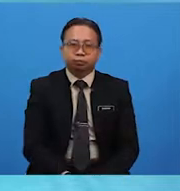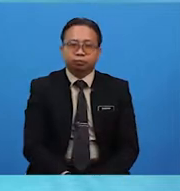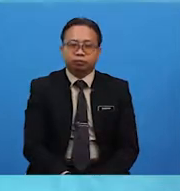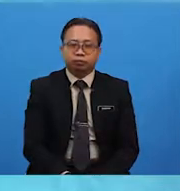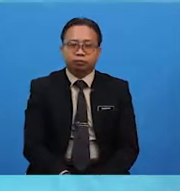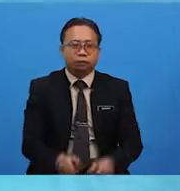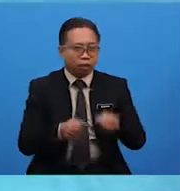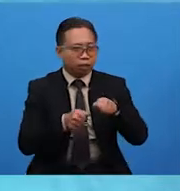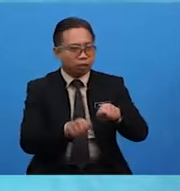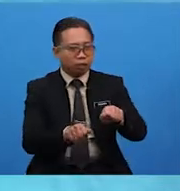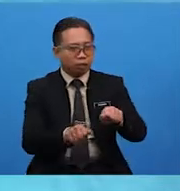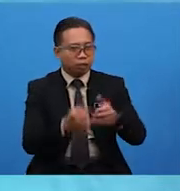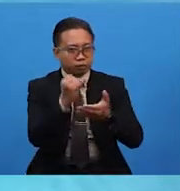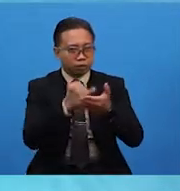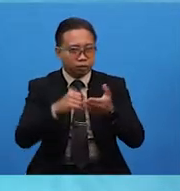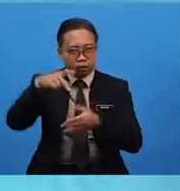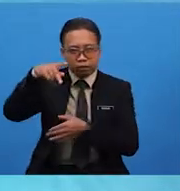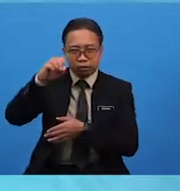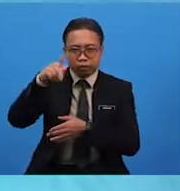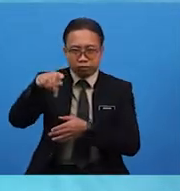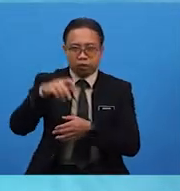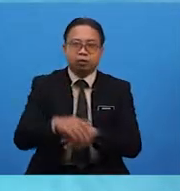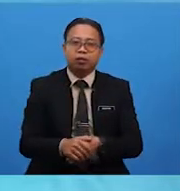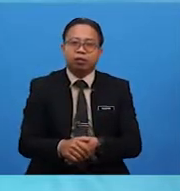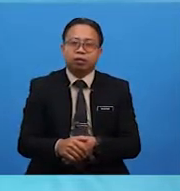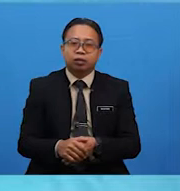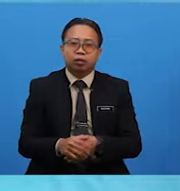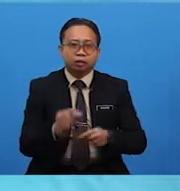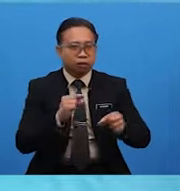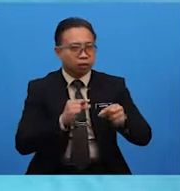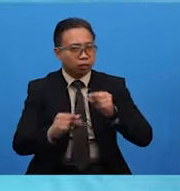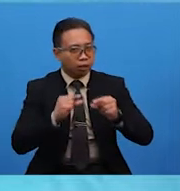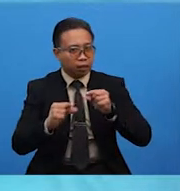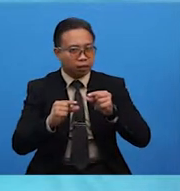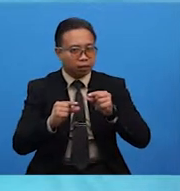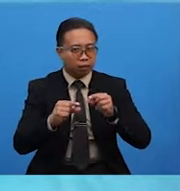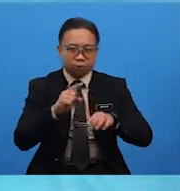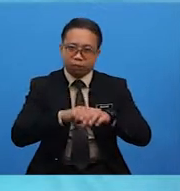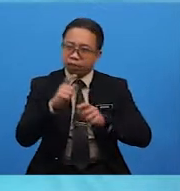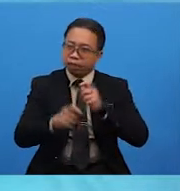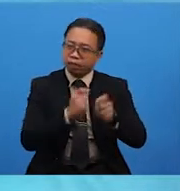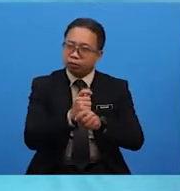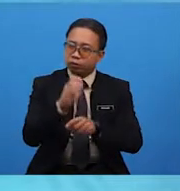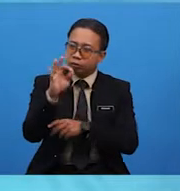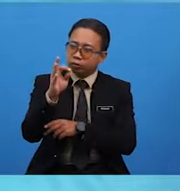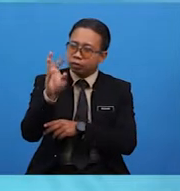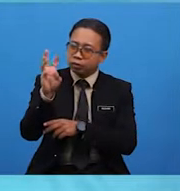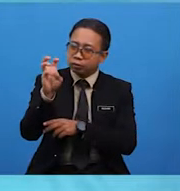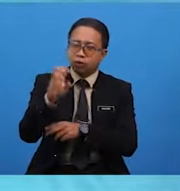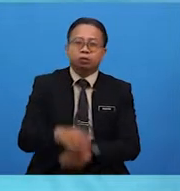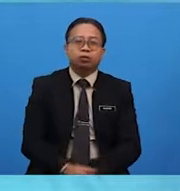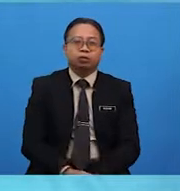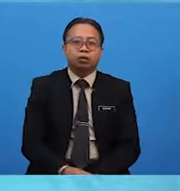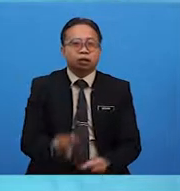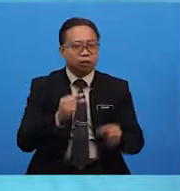aliran seni pop seni pop merupakan gerakan seni dijual sekitar tahun 1965 yang